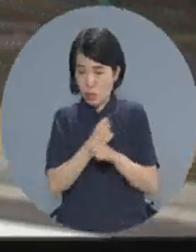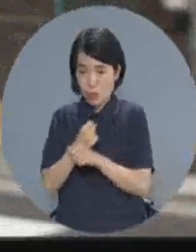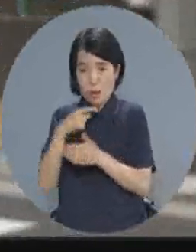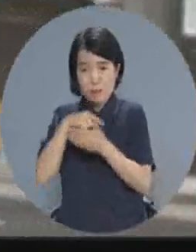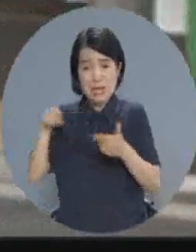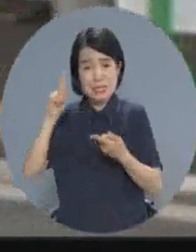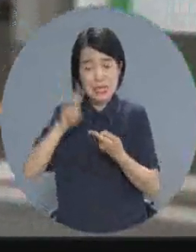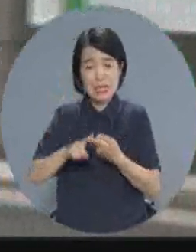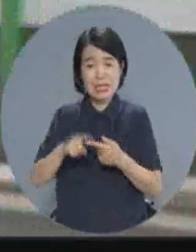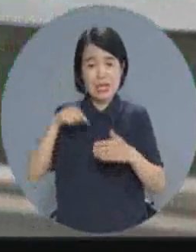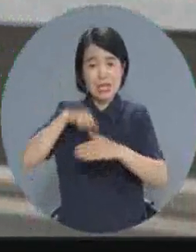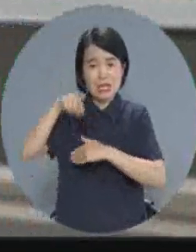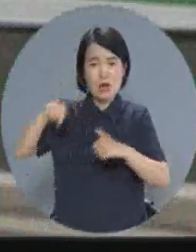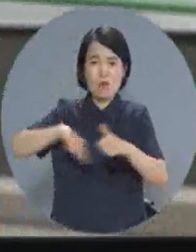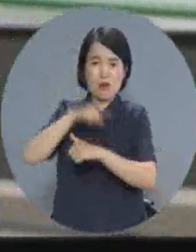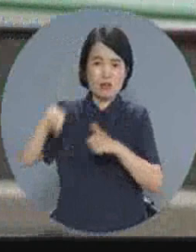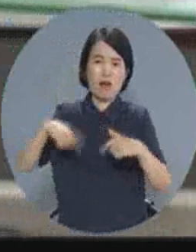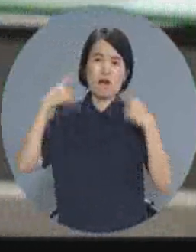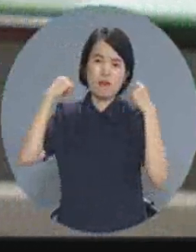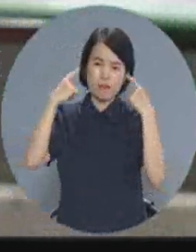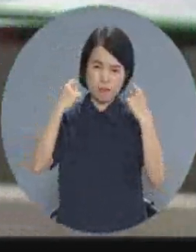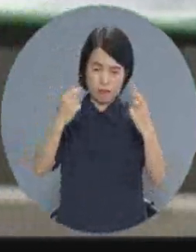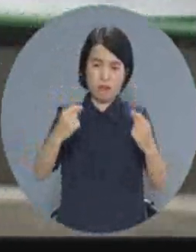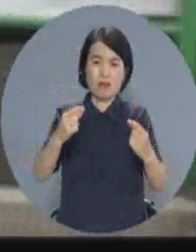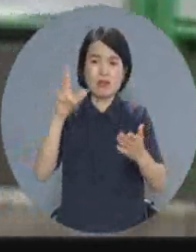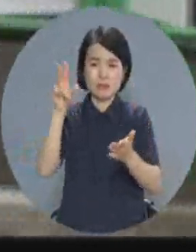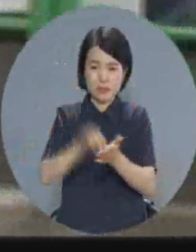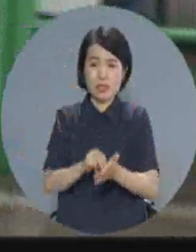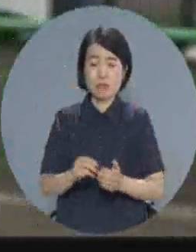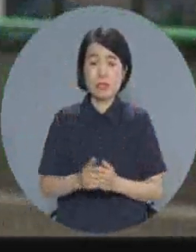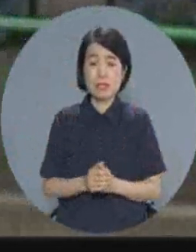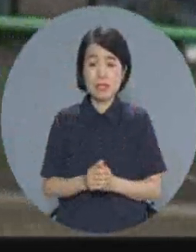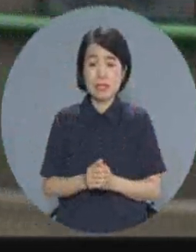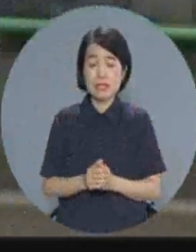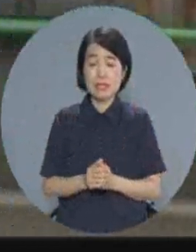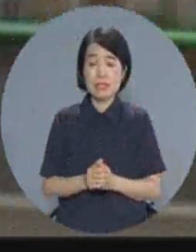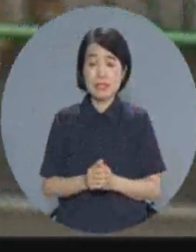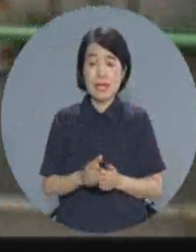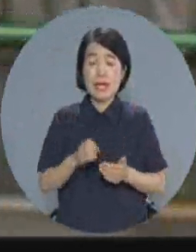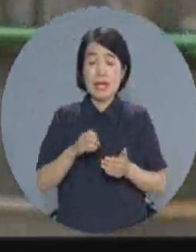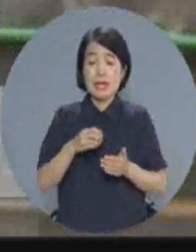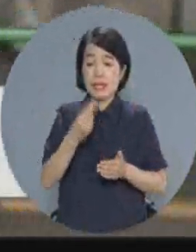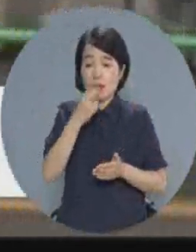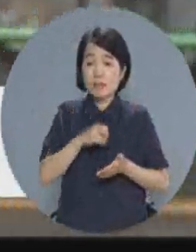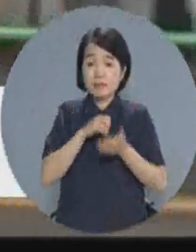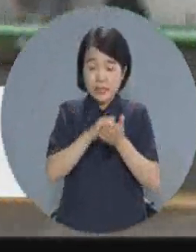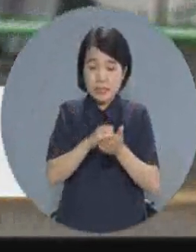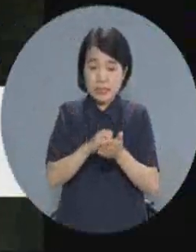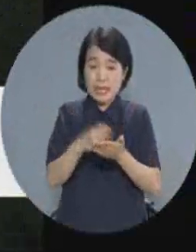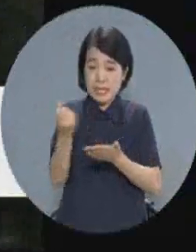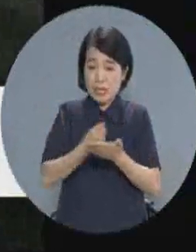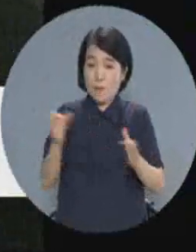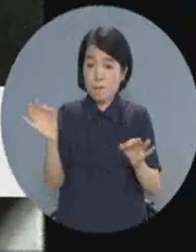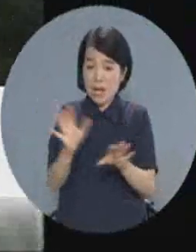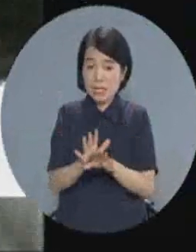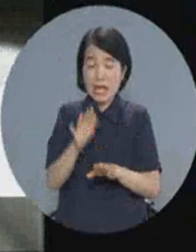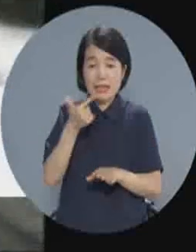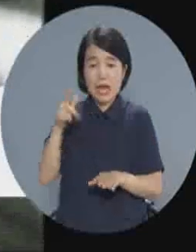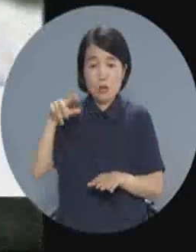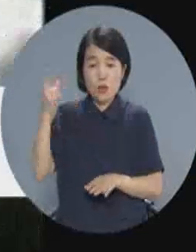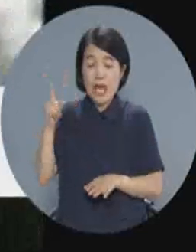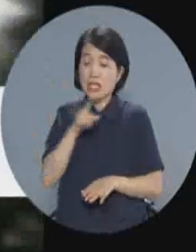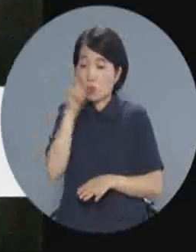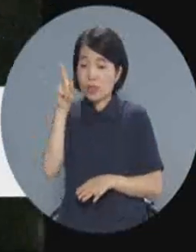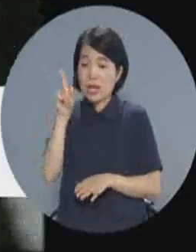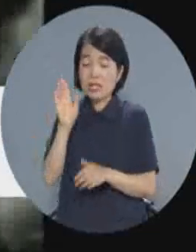둘러싼 대내외 환경은 변한 게 없습니다. 후생연금 가입 기록이 사라졌다던 일본은 나고야